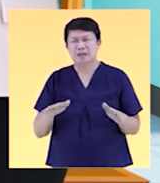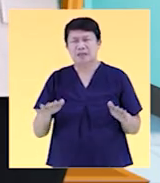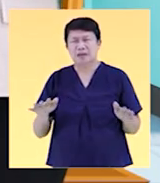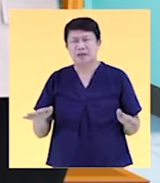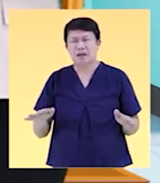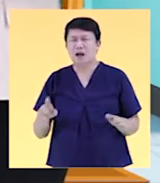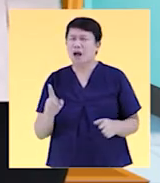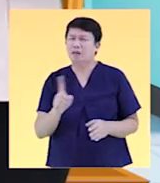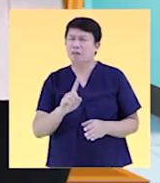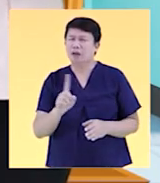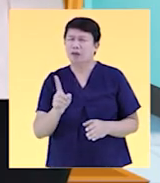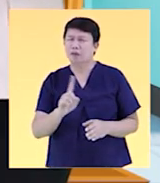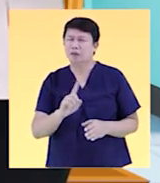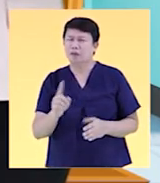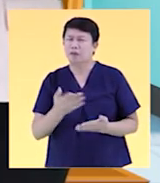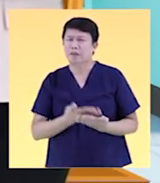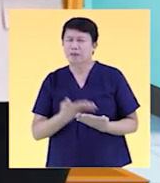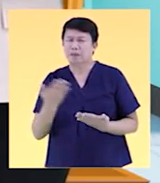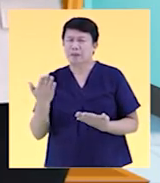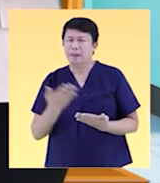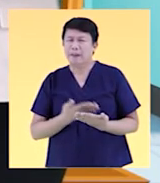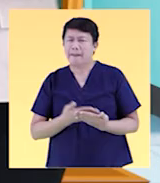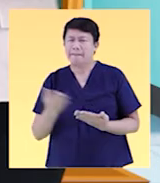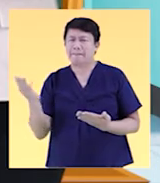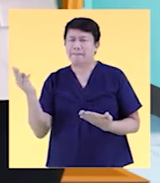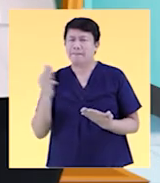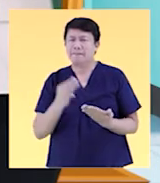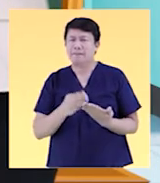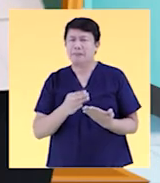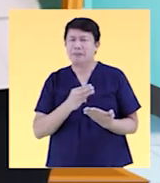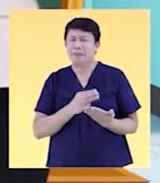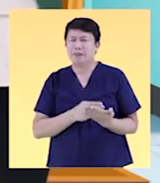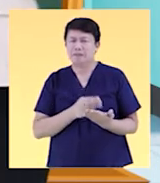bata, ano-ano ang mabibili niya sa menu?